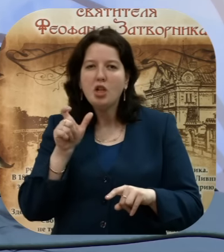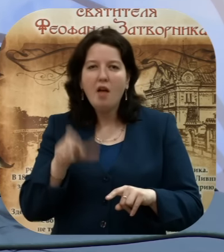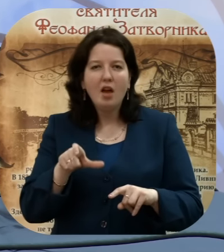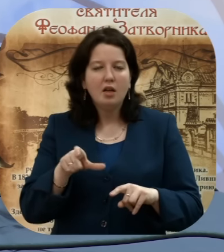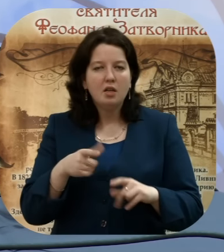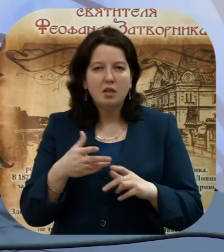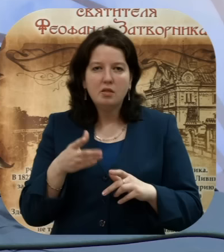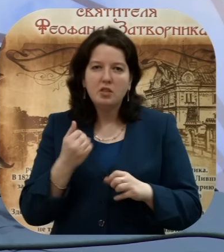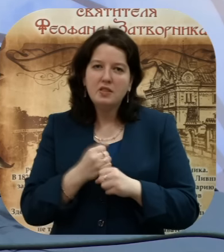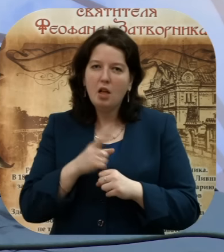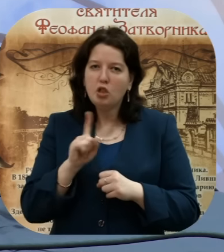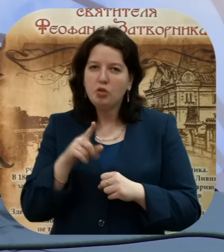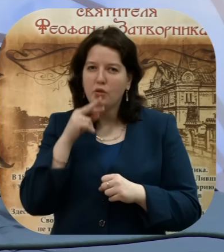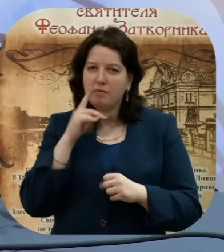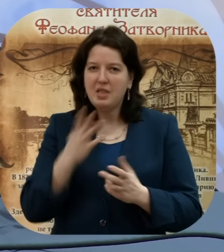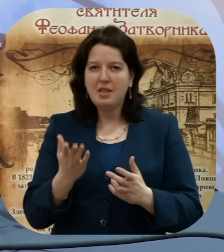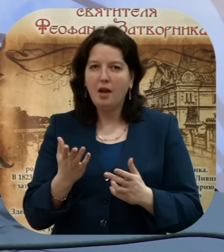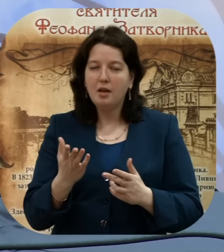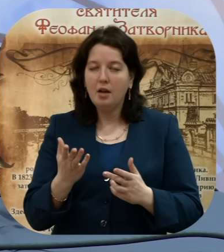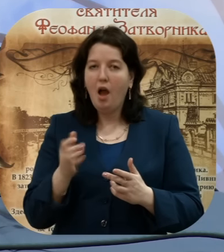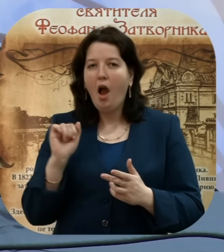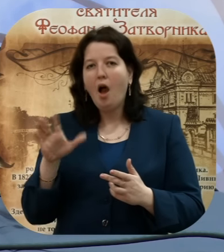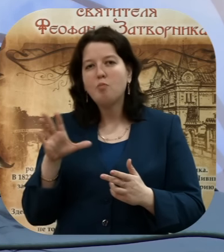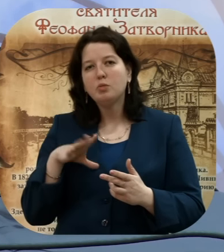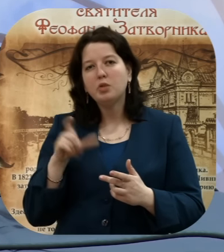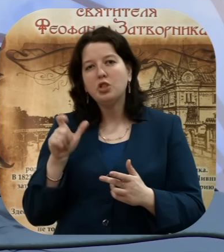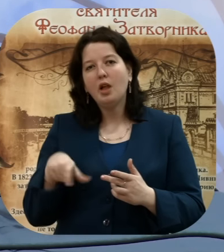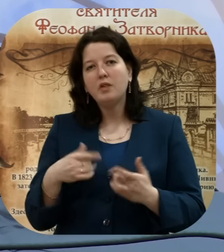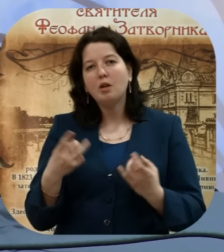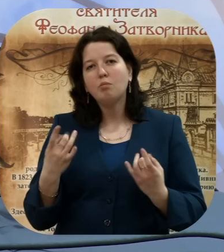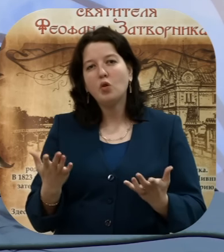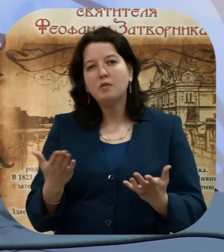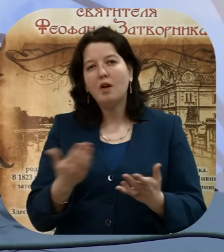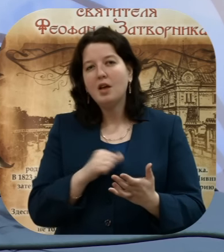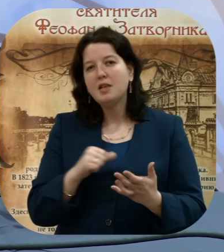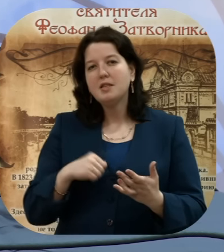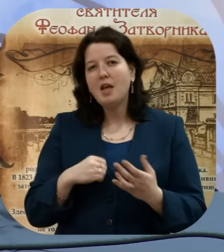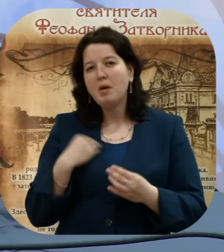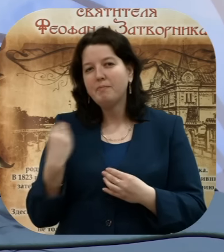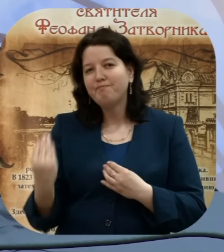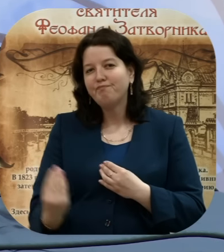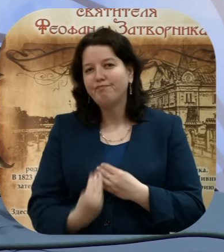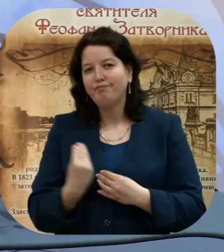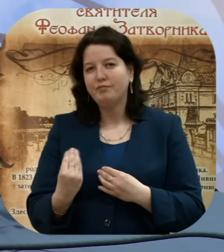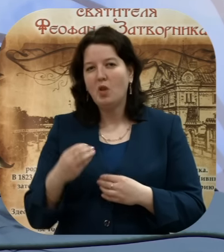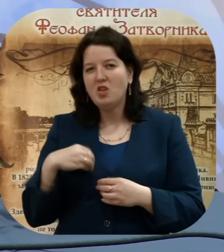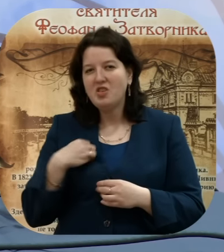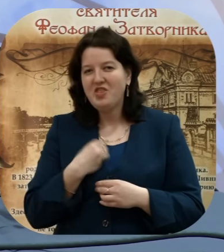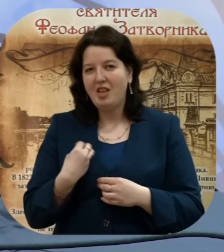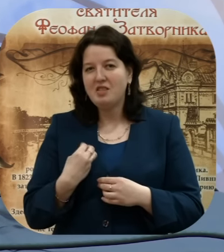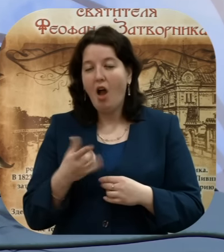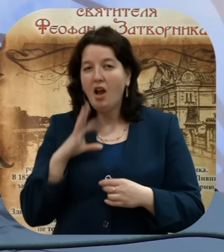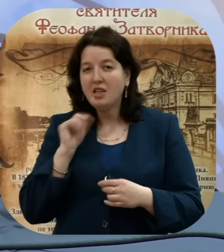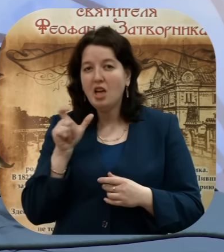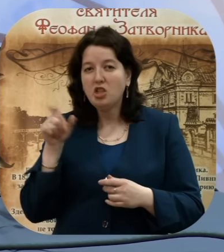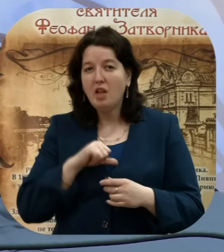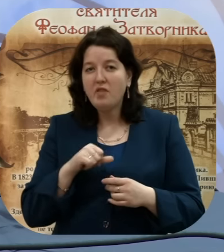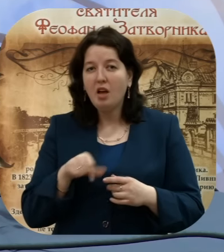так. А может быть, то, что назвали самоедством, когда человек уже